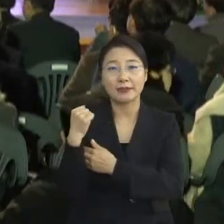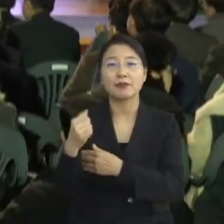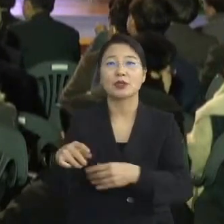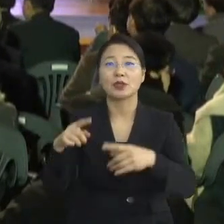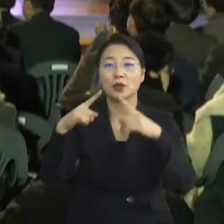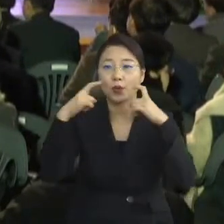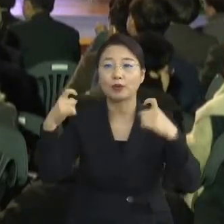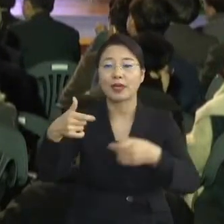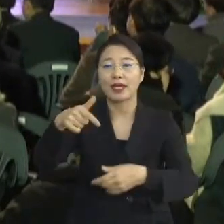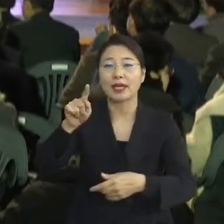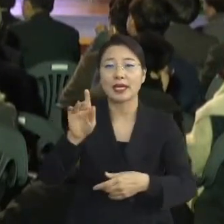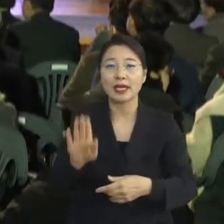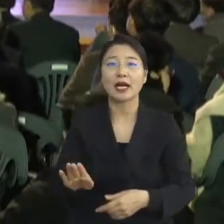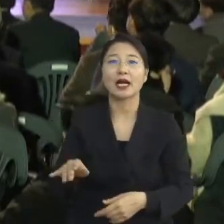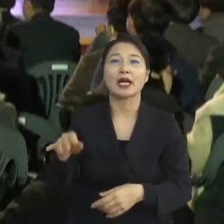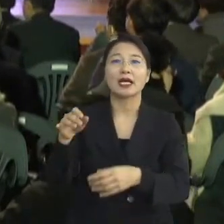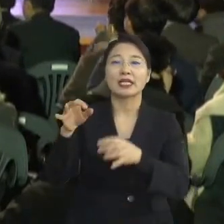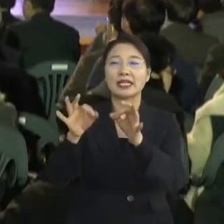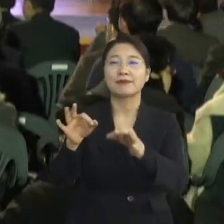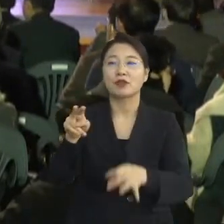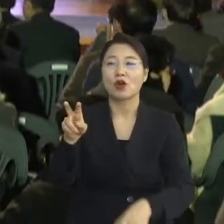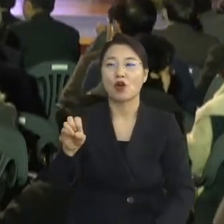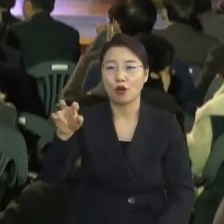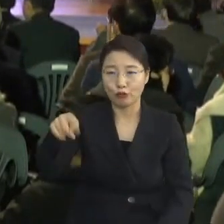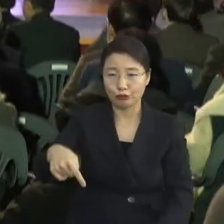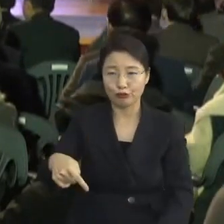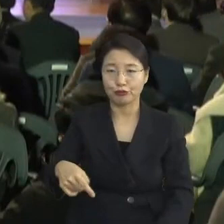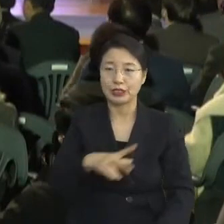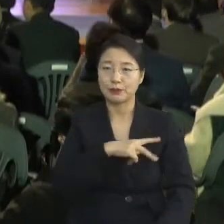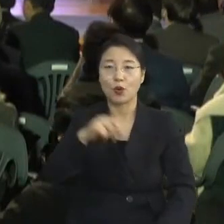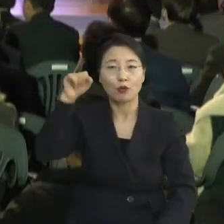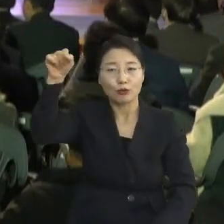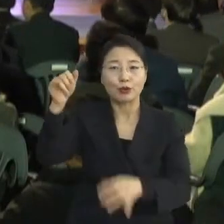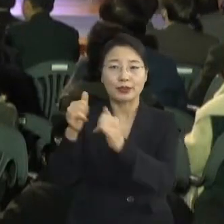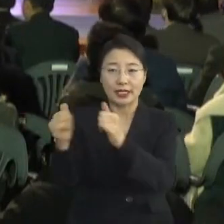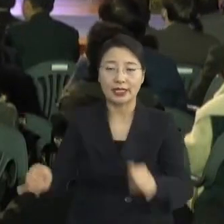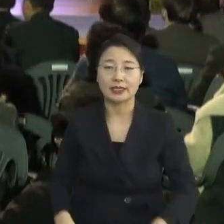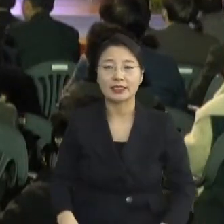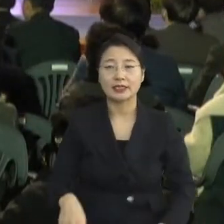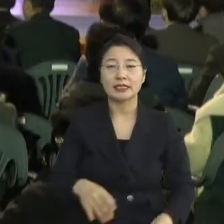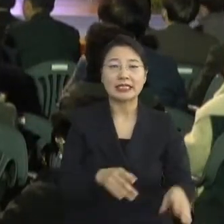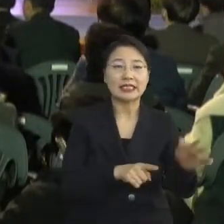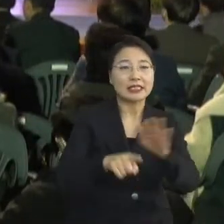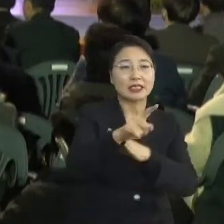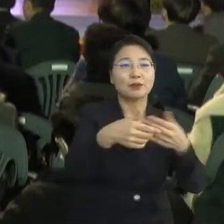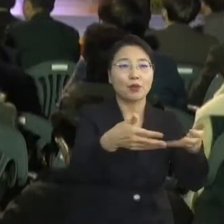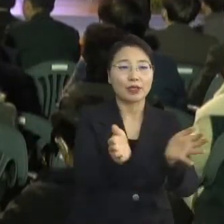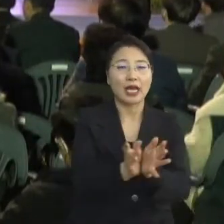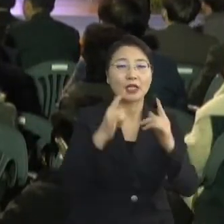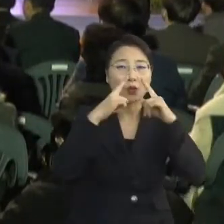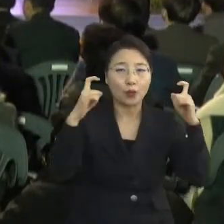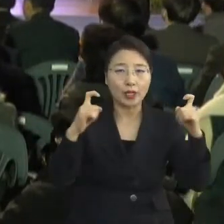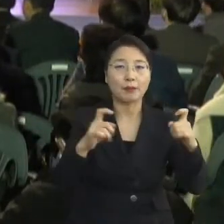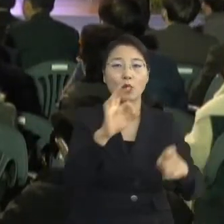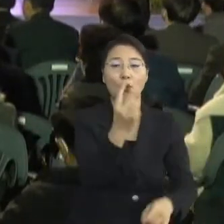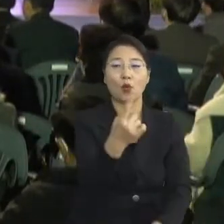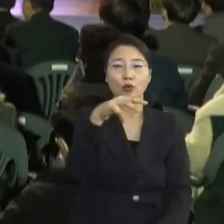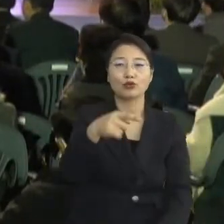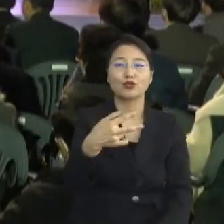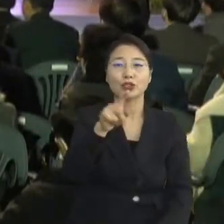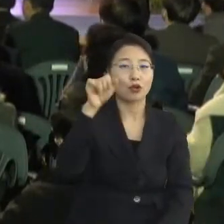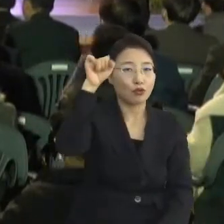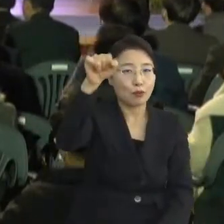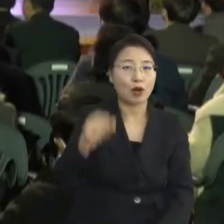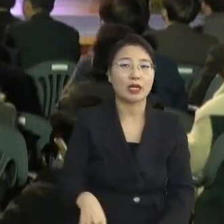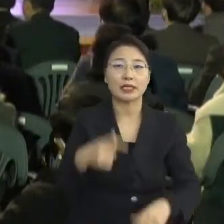동대문갑 김영우 예비후보자님, 진보당 동대문갑 오준석 예비후보자님,